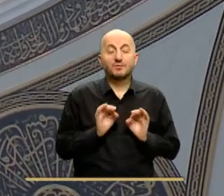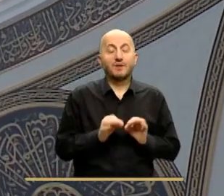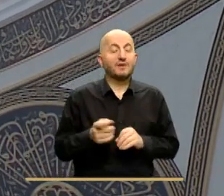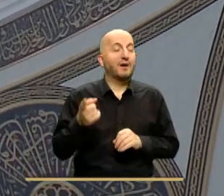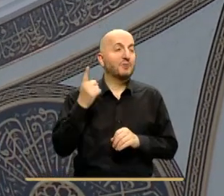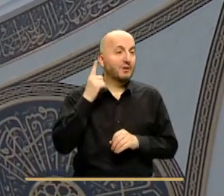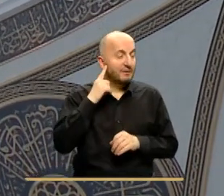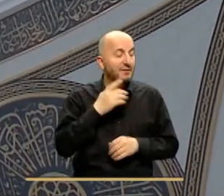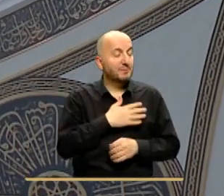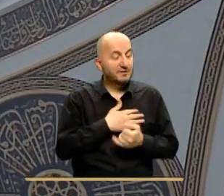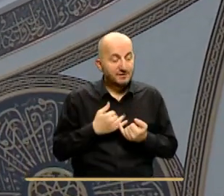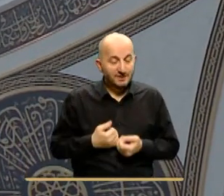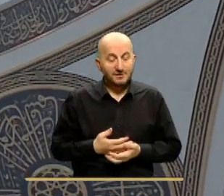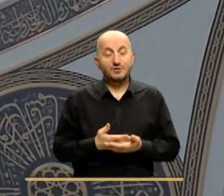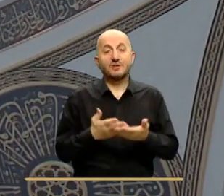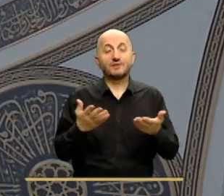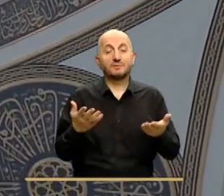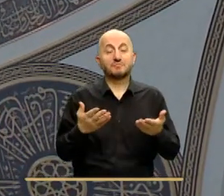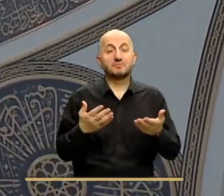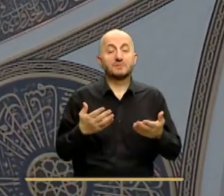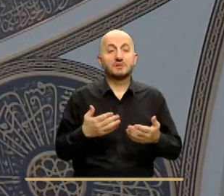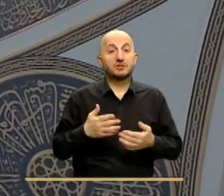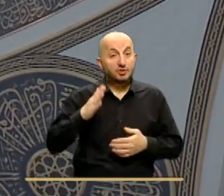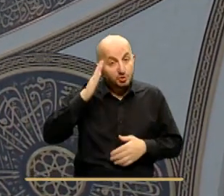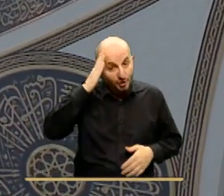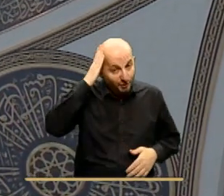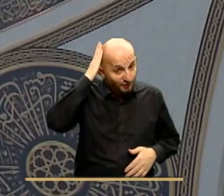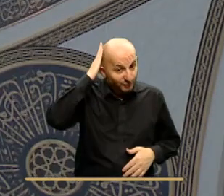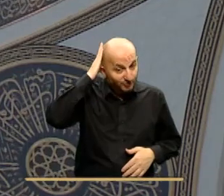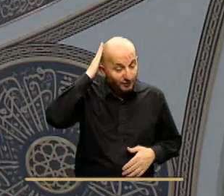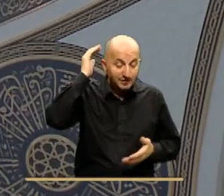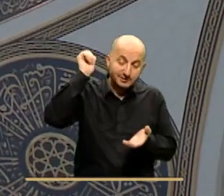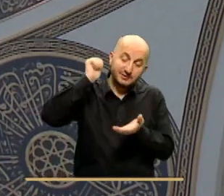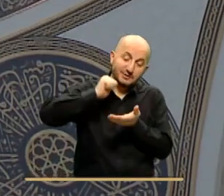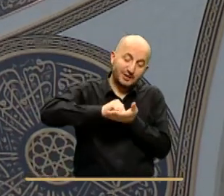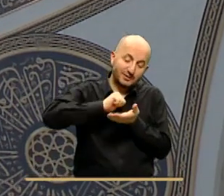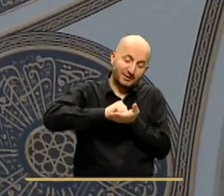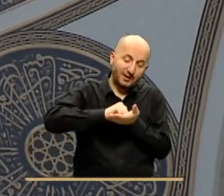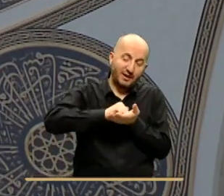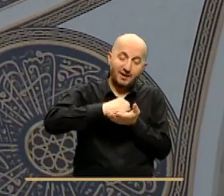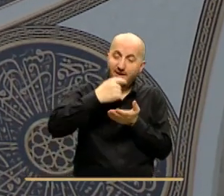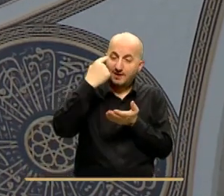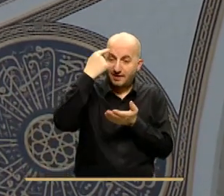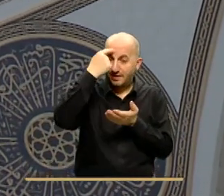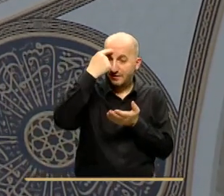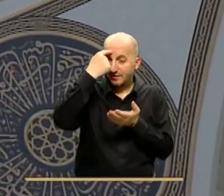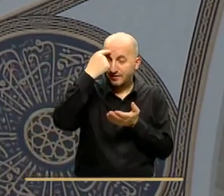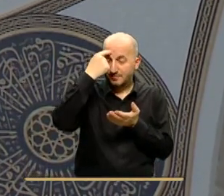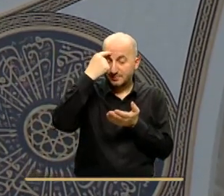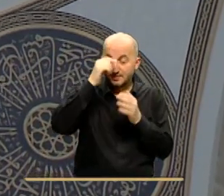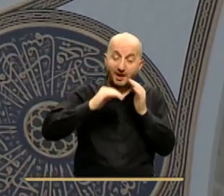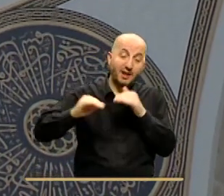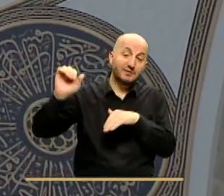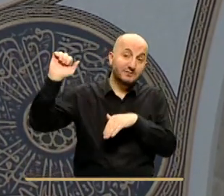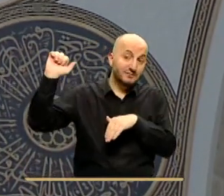kulak verelim aziz kardeşlerim. İzzeti secdede, alnımızın yani en